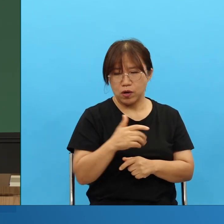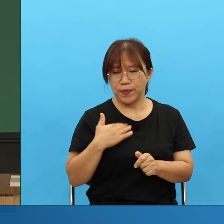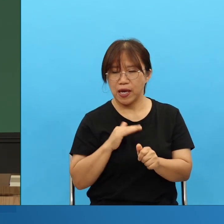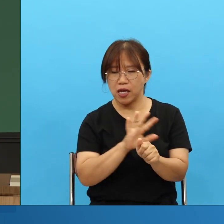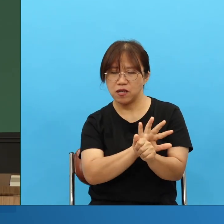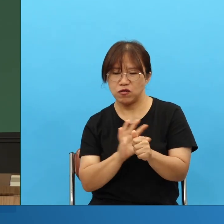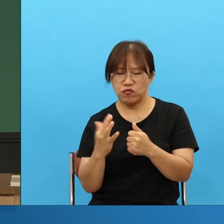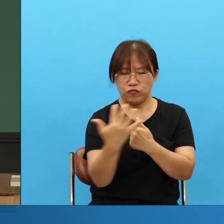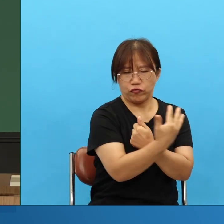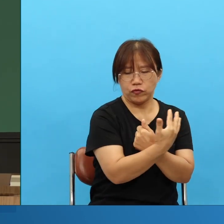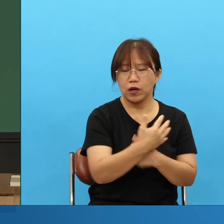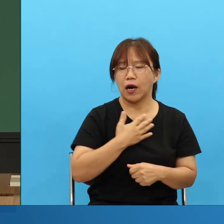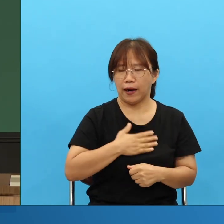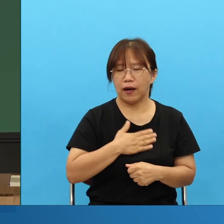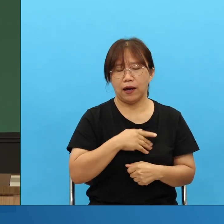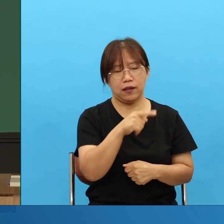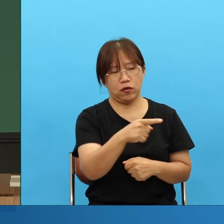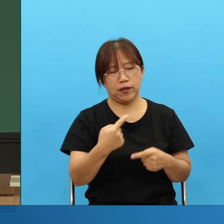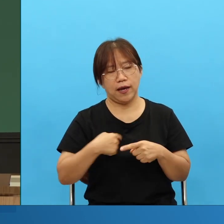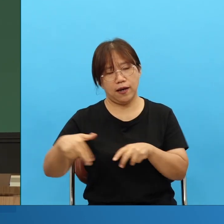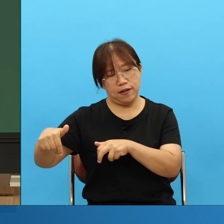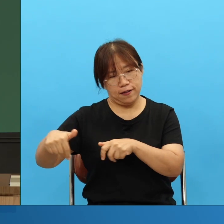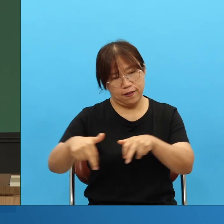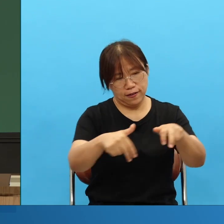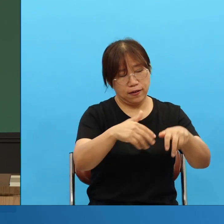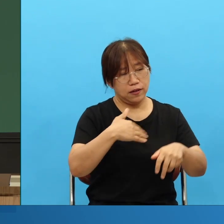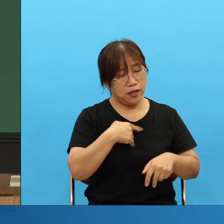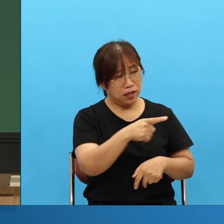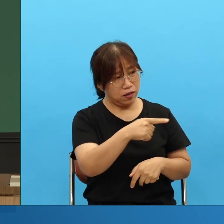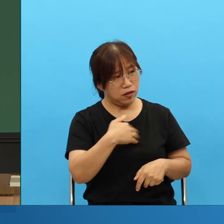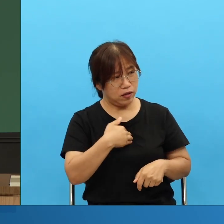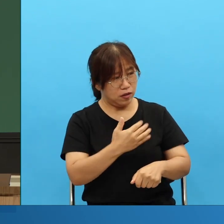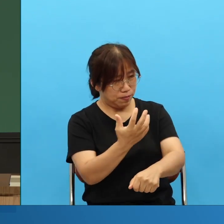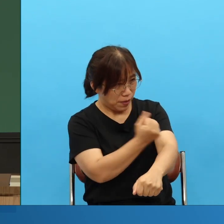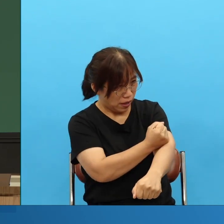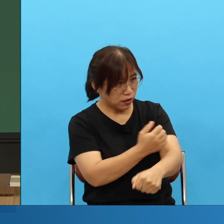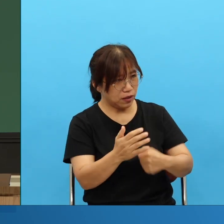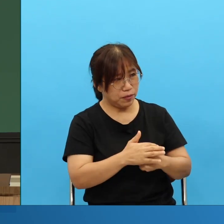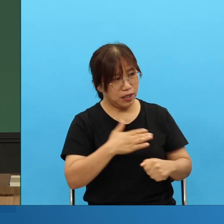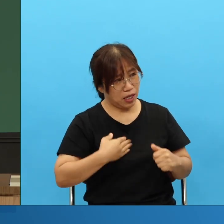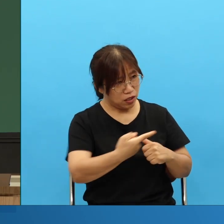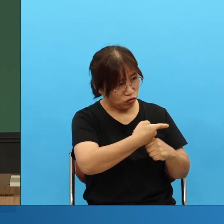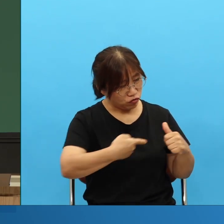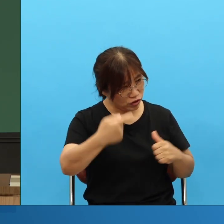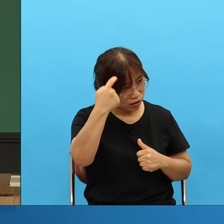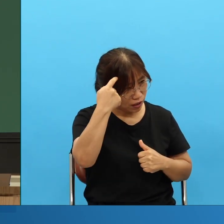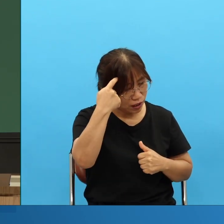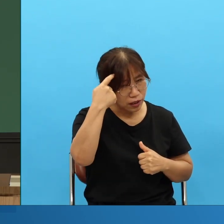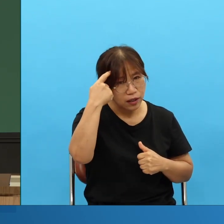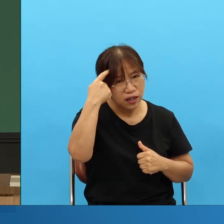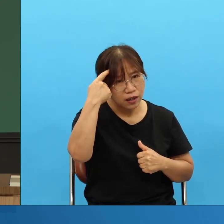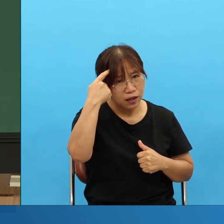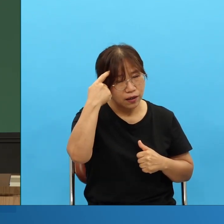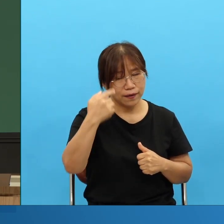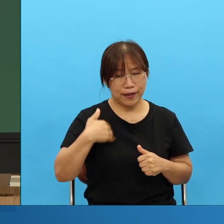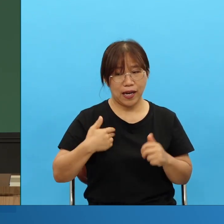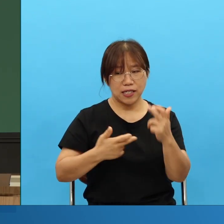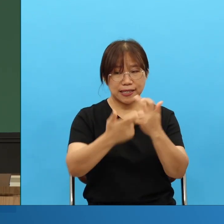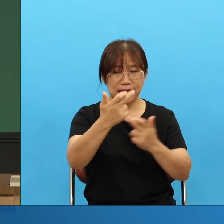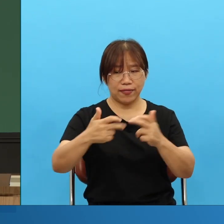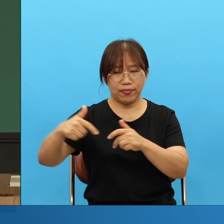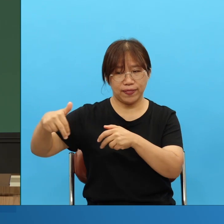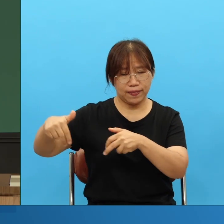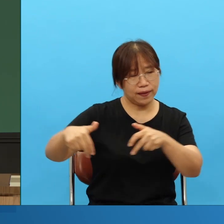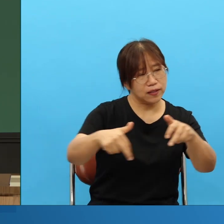나를 지금 하도 내가 자꾸 마약하고 애미기니까 지금 본부장님이 나를 저 산에 가 죽이려고 하는 거